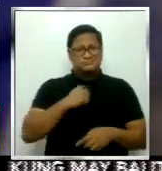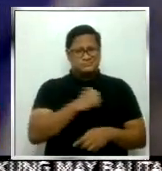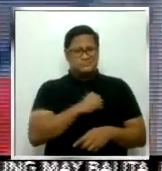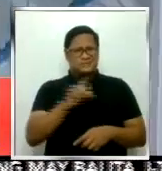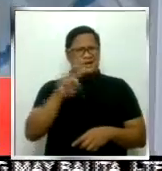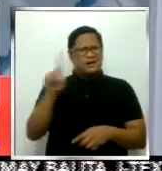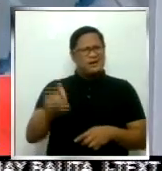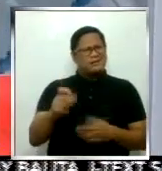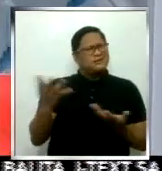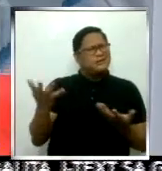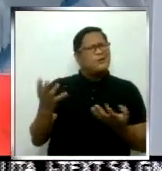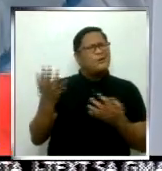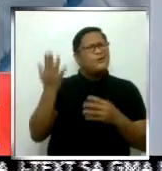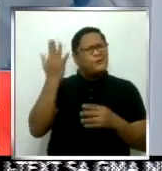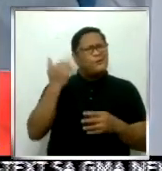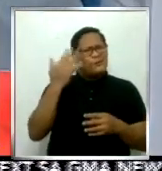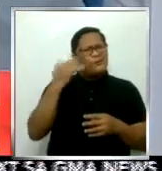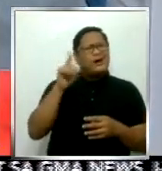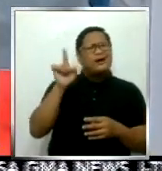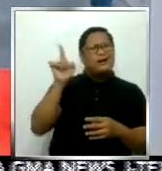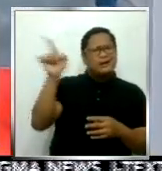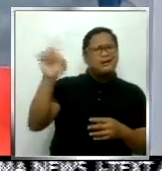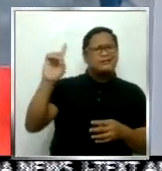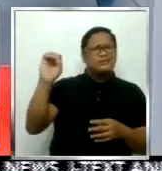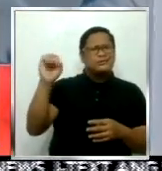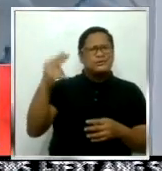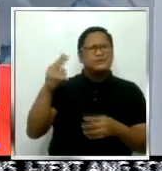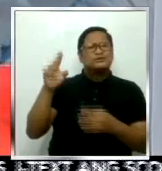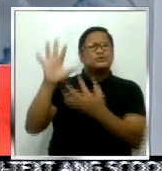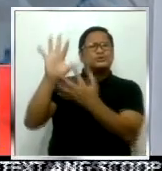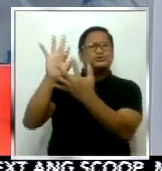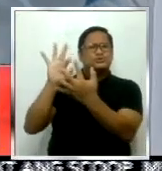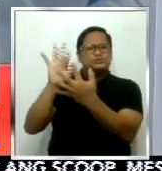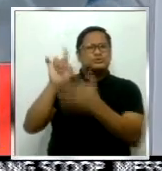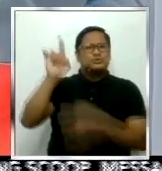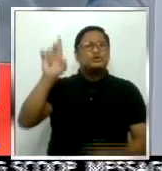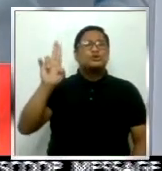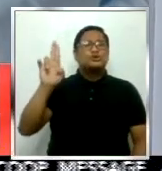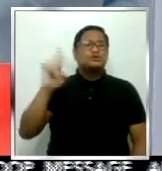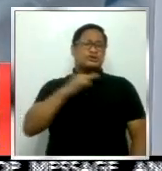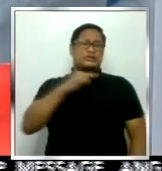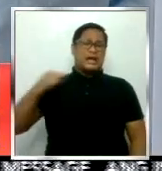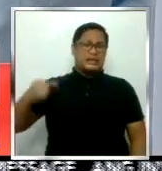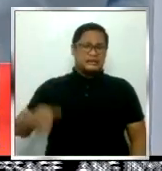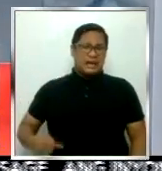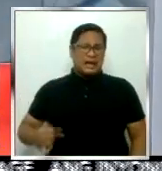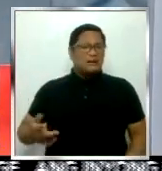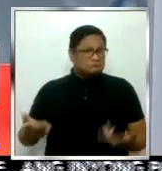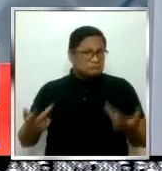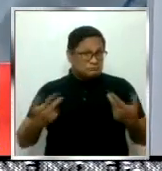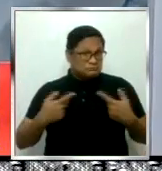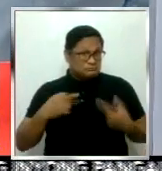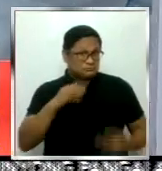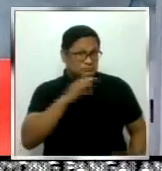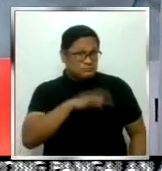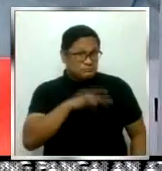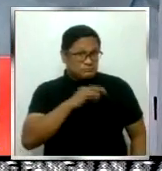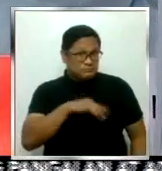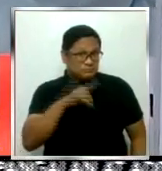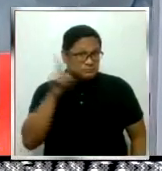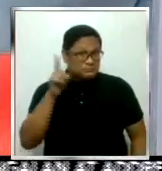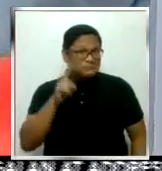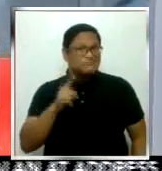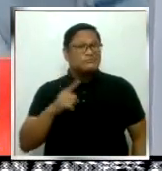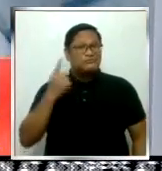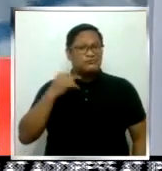kay Duque at sa Department of Health para gamitin ang UP test kits? May kumikita raw ba sa mas mahal na imported test kits?